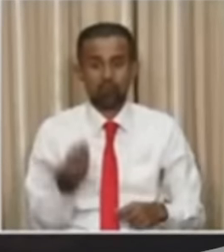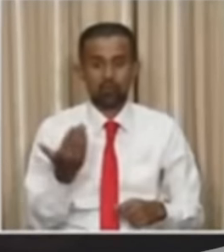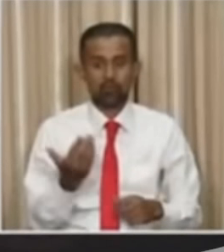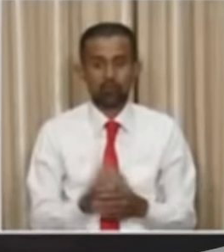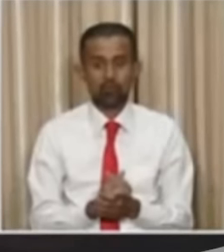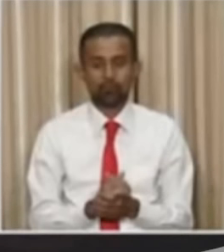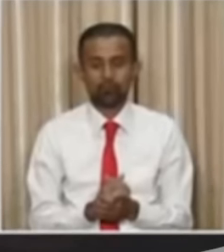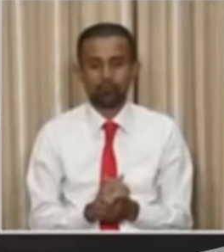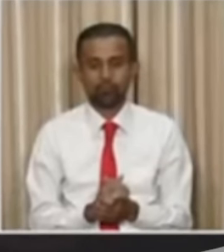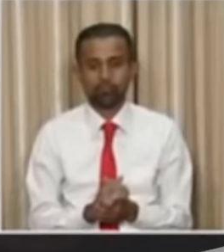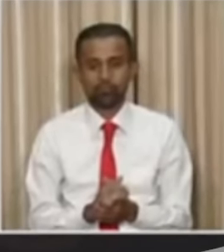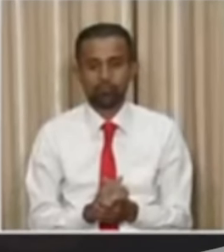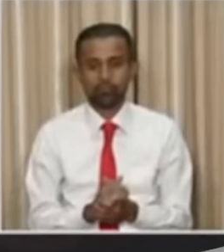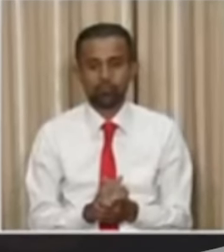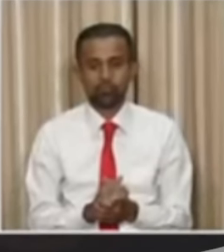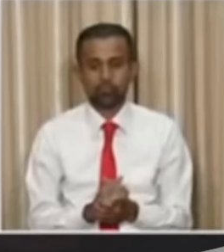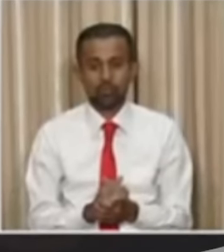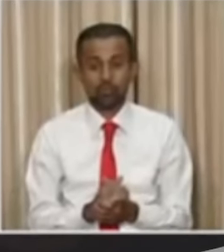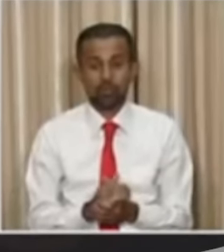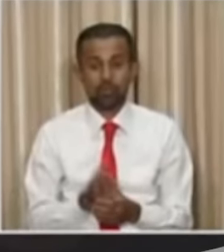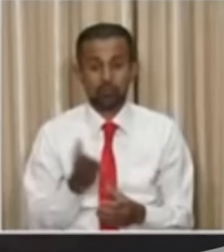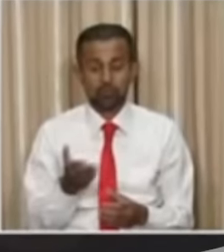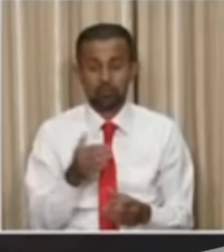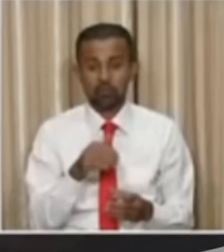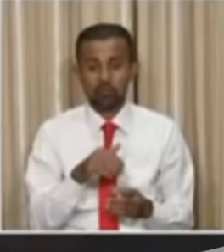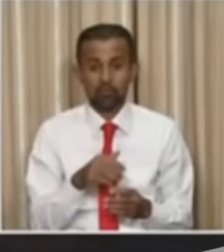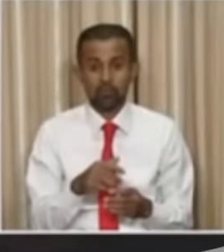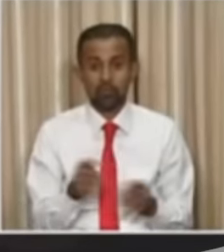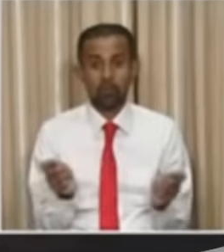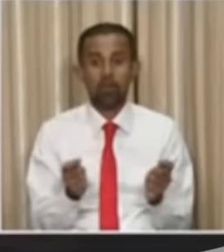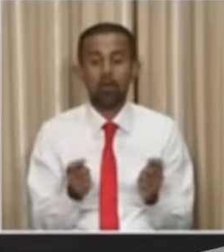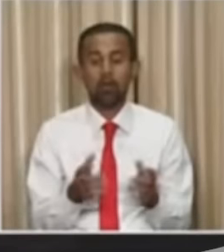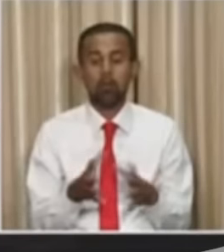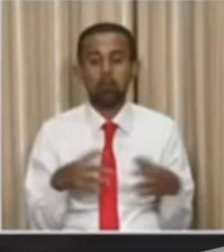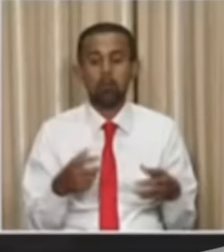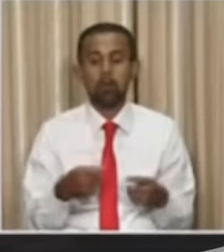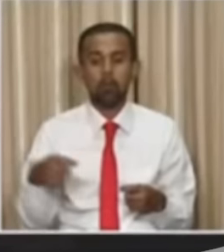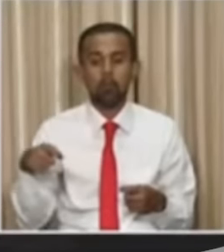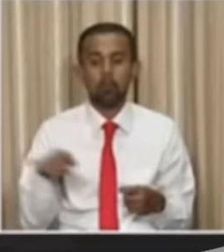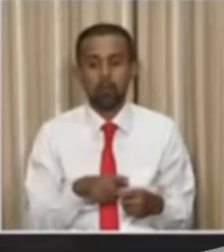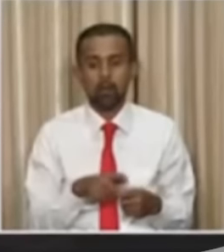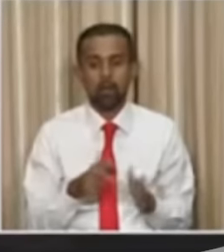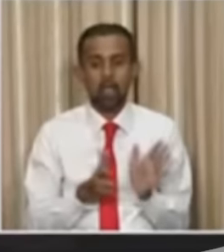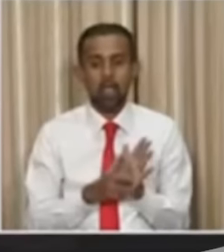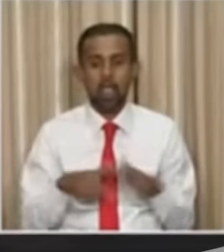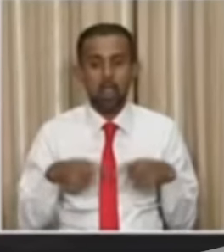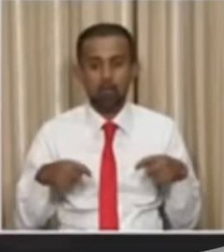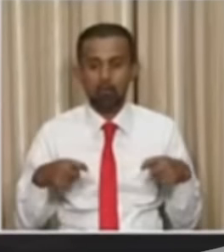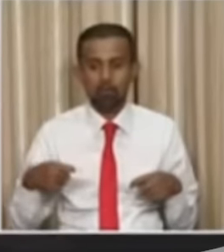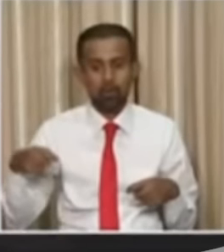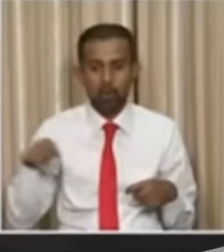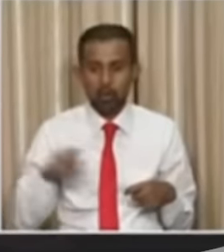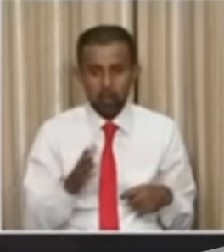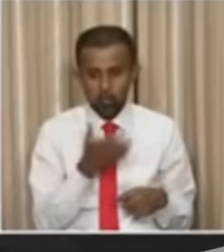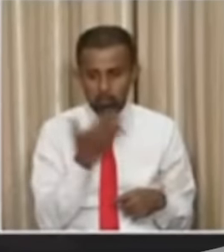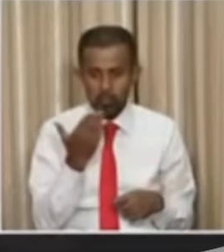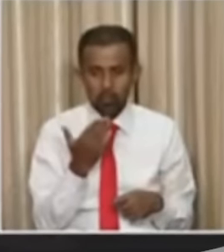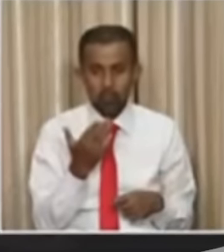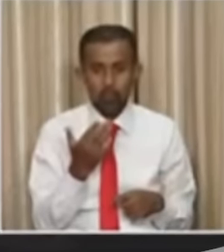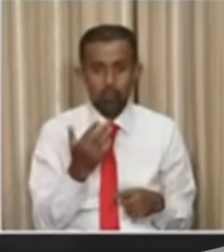ඒතර මේ තත්ත්වය තුල කඩේට ගිහලා බඩුවක් ගන්නකොට අද එළවලු ටිකක් ගන්න පුළුවන්. අමු